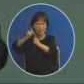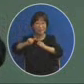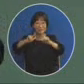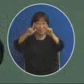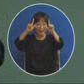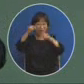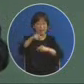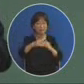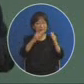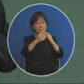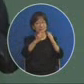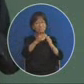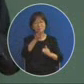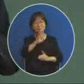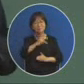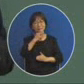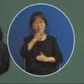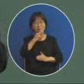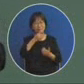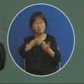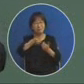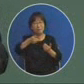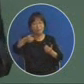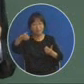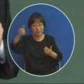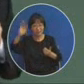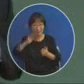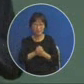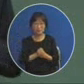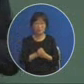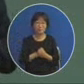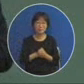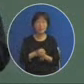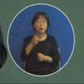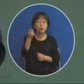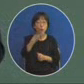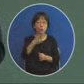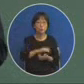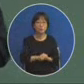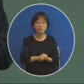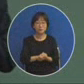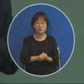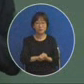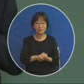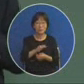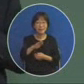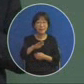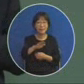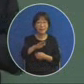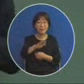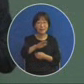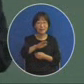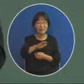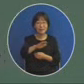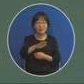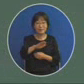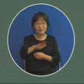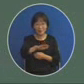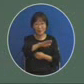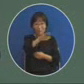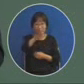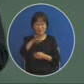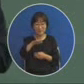day that God calls you back to. 여러분의 뭐 자녀에게로 가기 쉽겠죠. And perhaps that house will be left behind as a 자녀는 엄청난 증여세도 내야